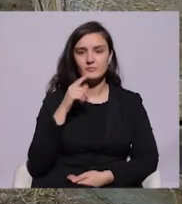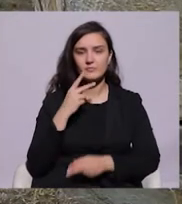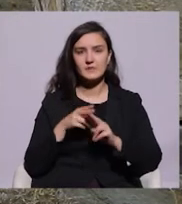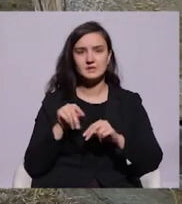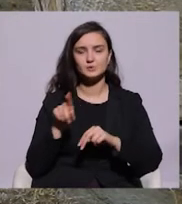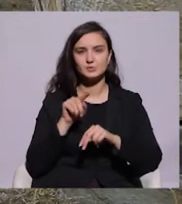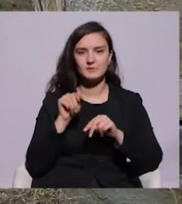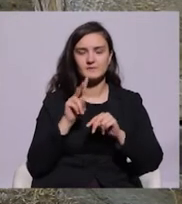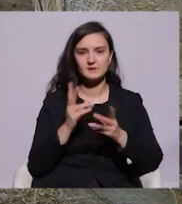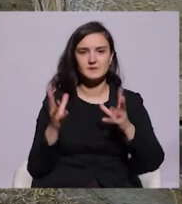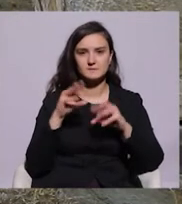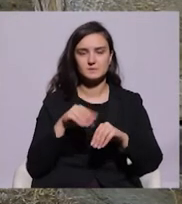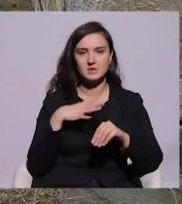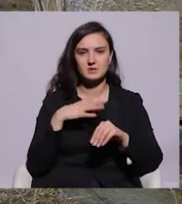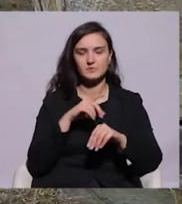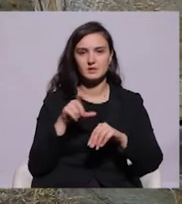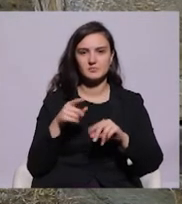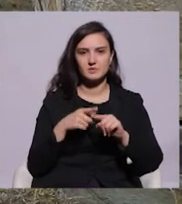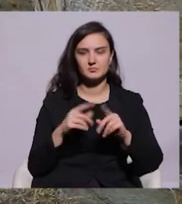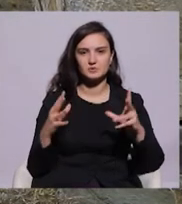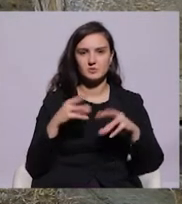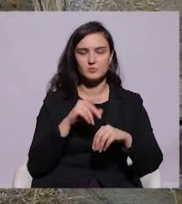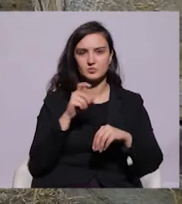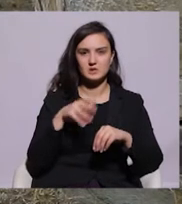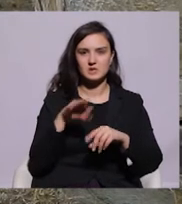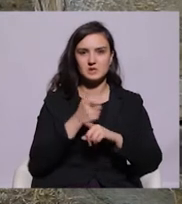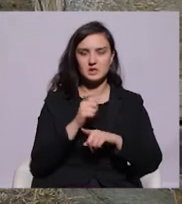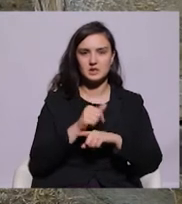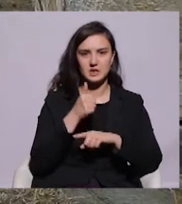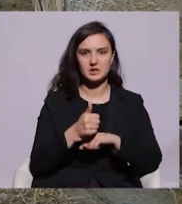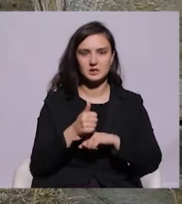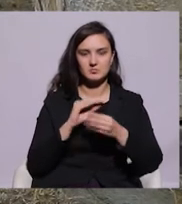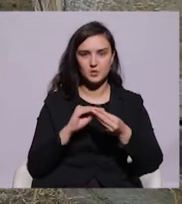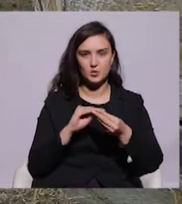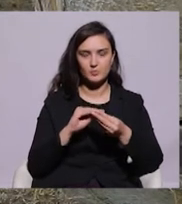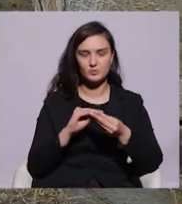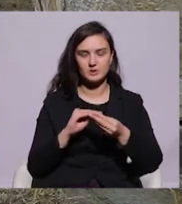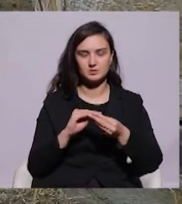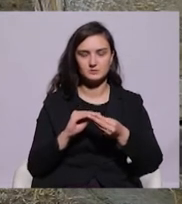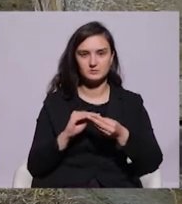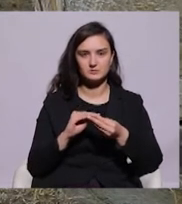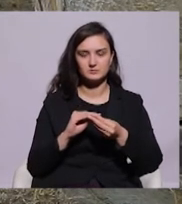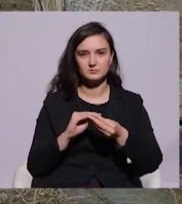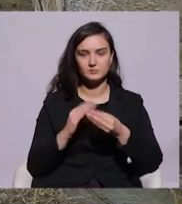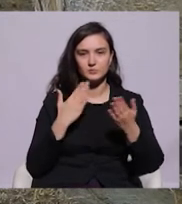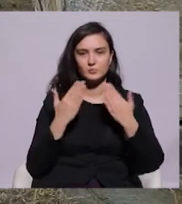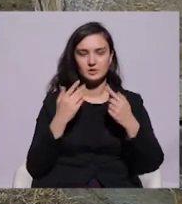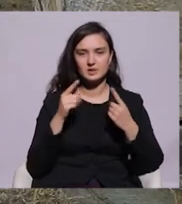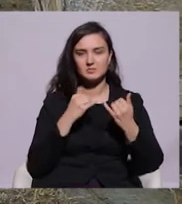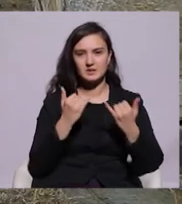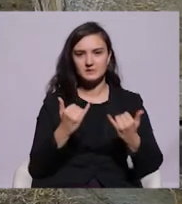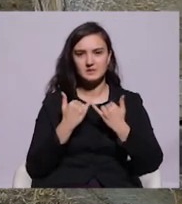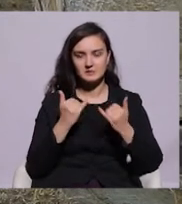ვთქვა ისიც, რომ აქ ვინც დახვდნენ, ანუ ქართველები ამ შემოსულ ხალხს, ძალიან კარგად მეგობრულად ესეთი